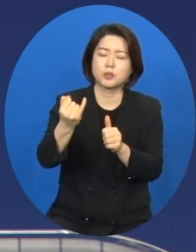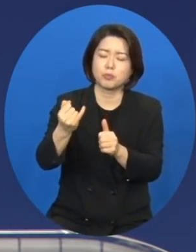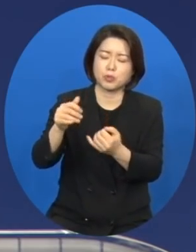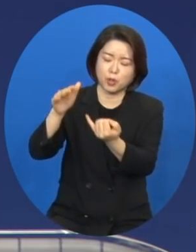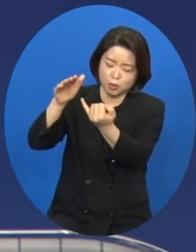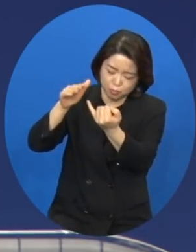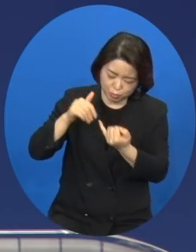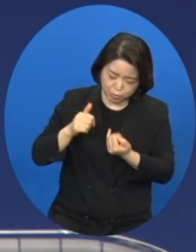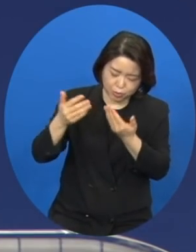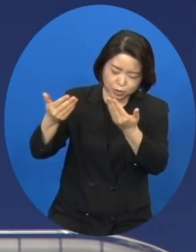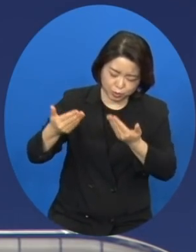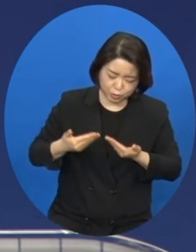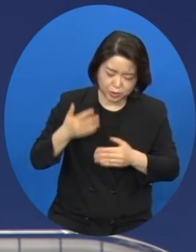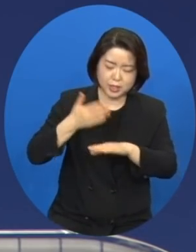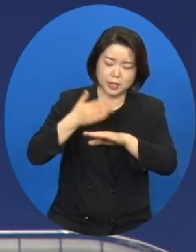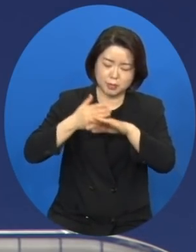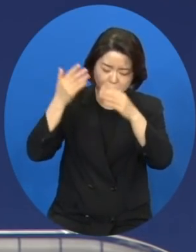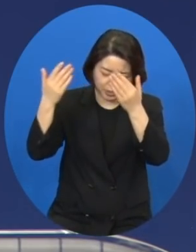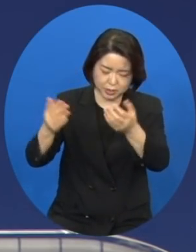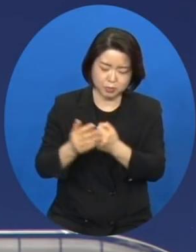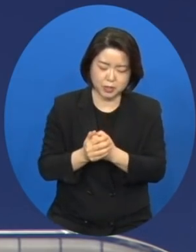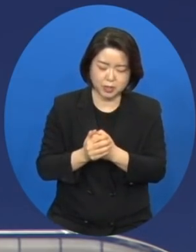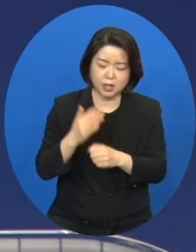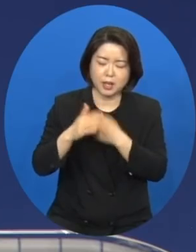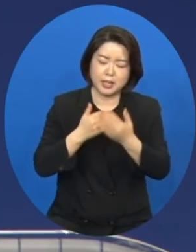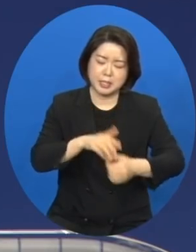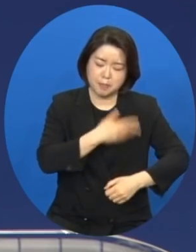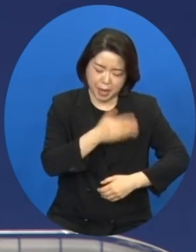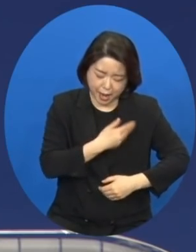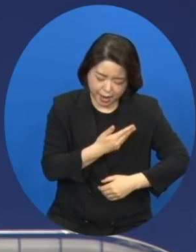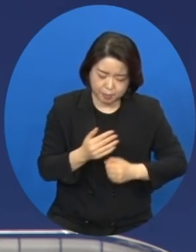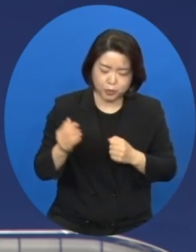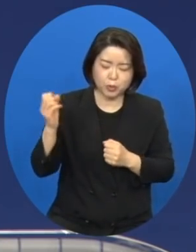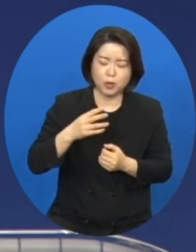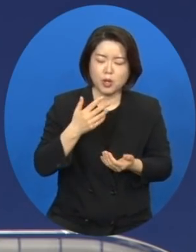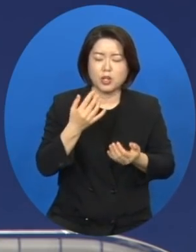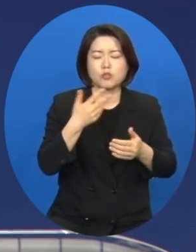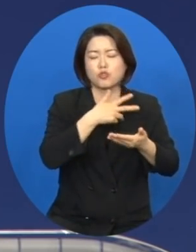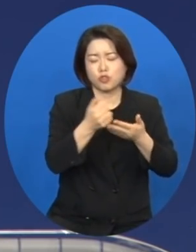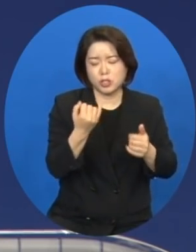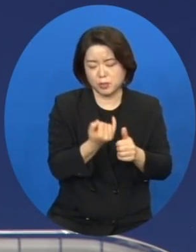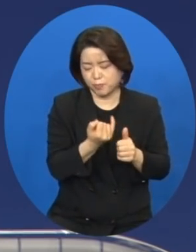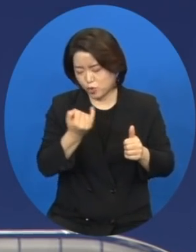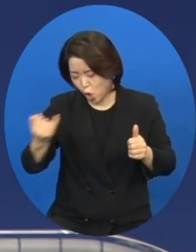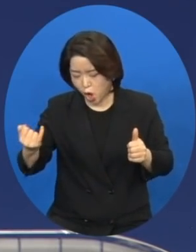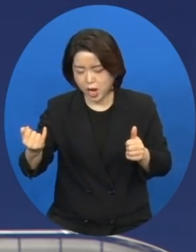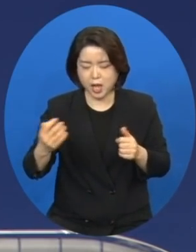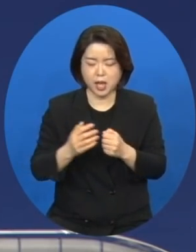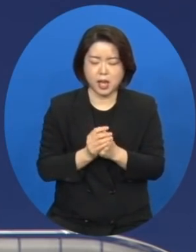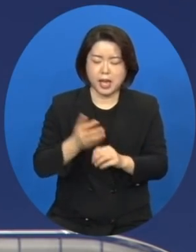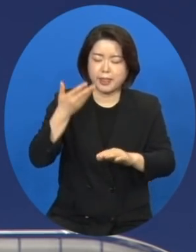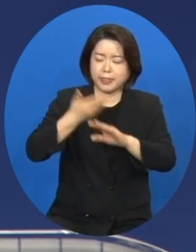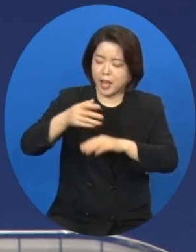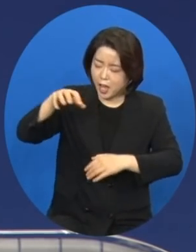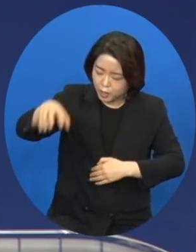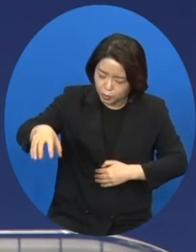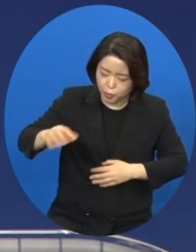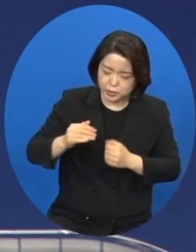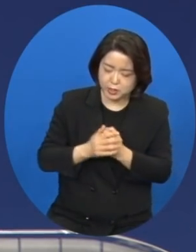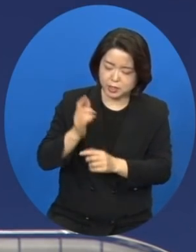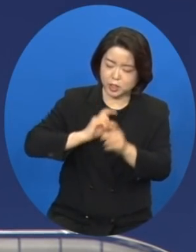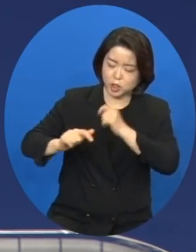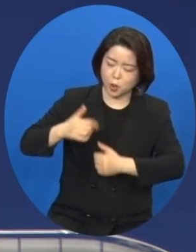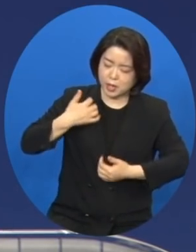불러주심에 감사합니다. 하나님 바람이 나서 주를 떠나 신랑 대신 하나님을 떠나서 다른 곳에서 더